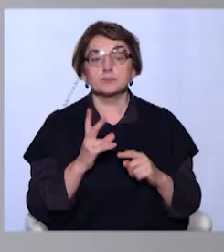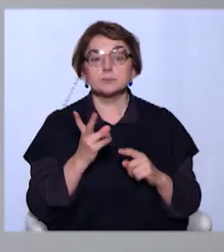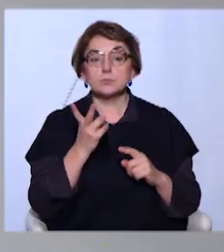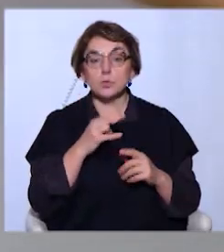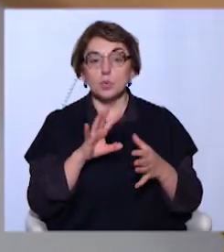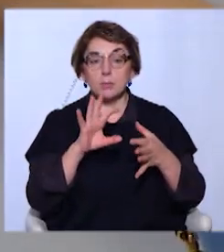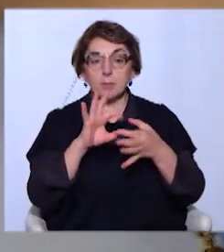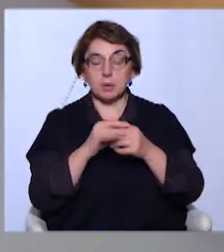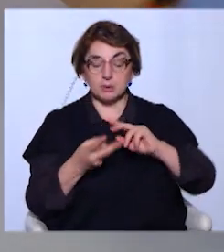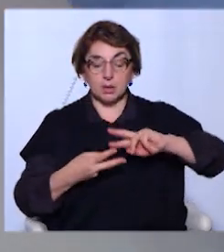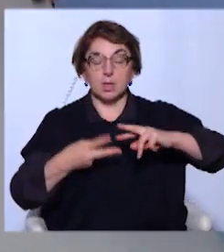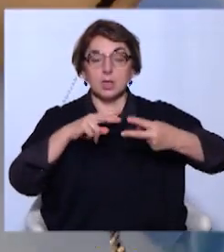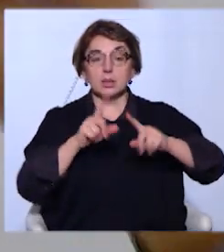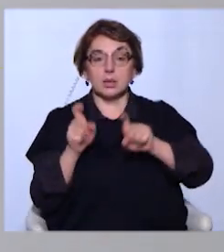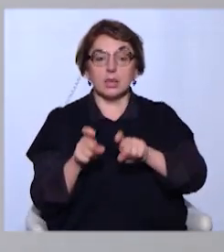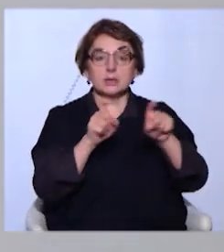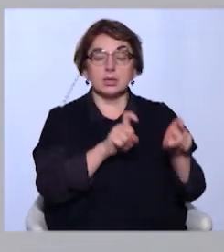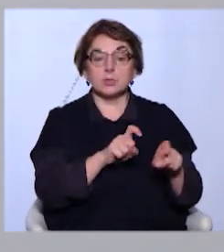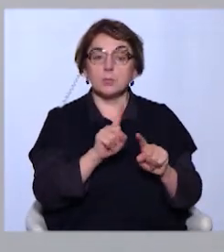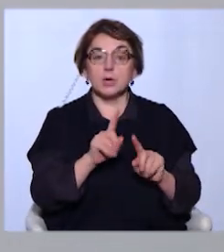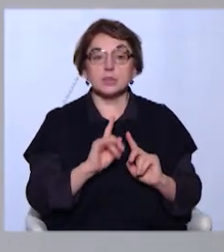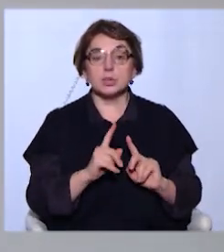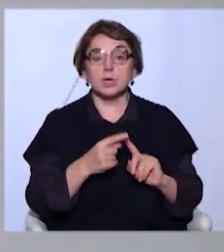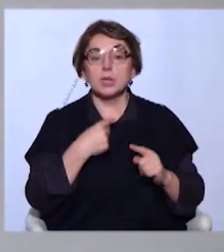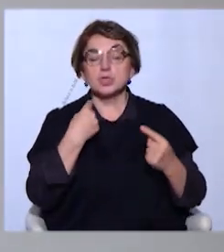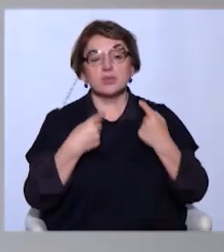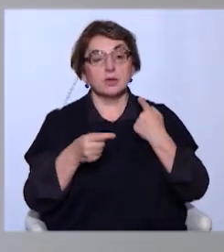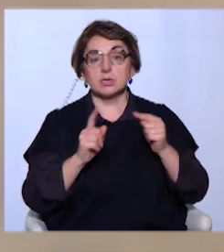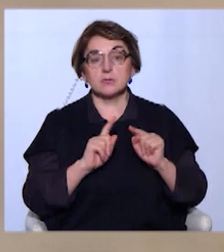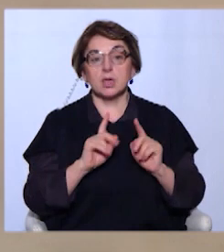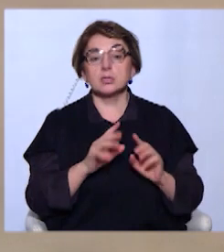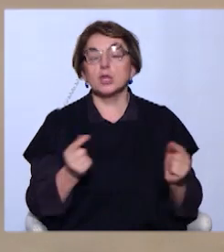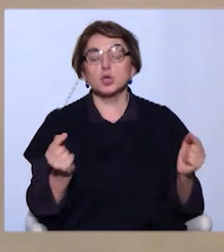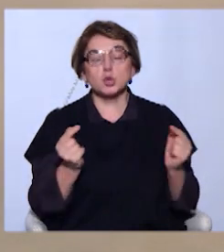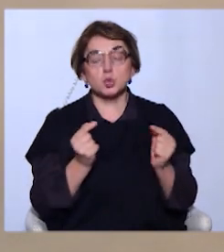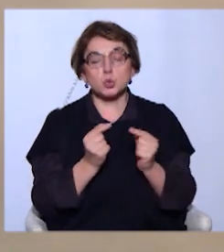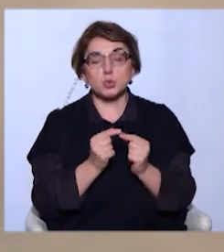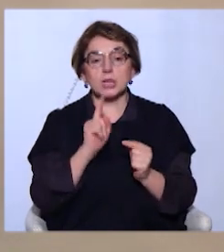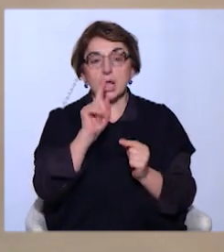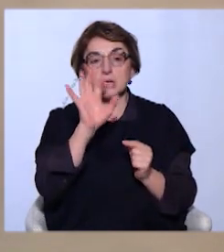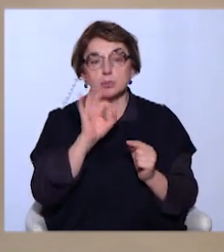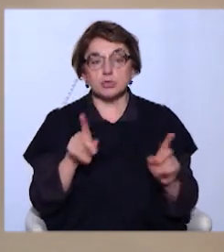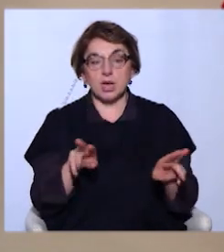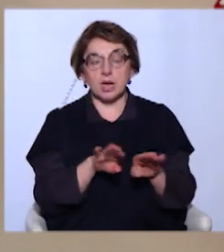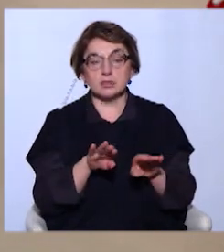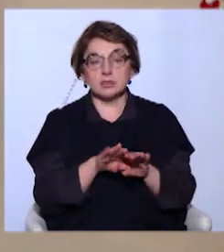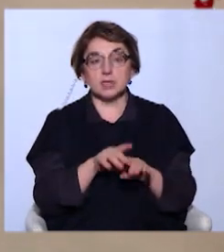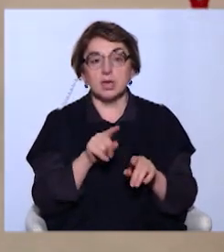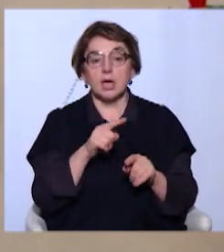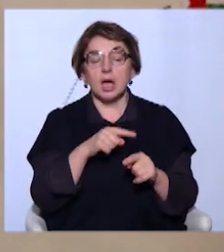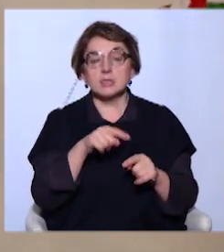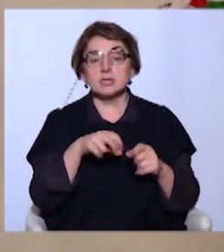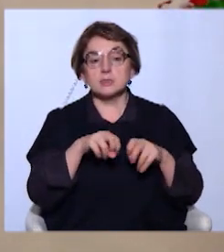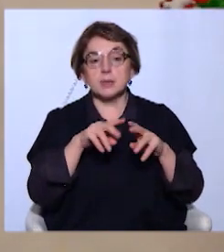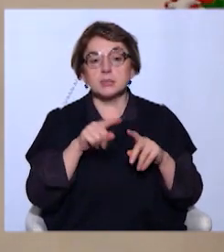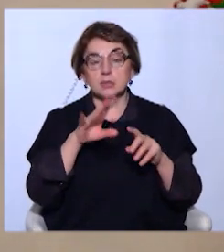როდესაც ორმაგი ბმა იქნება გადანაცვლებული. თუმცა არ გეგონოთ, რომ ეს სტრუქტურები სხვადასხვაა, ისინი აბსოლუტურად იდენტურია. და